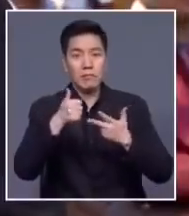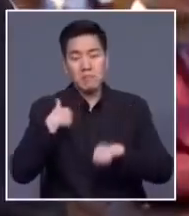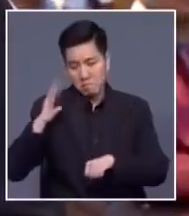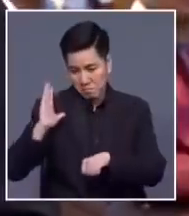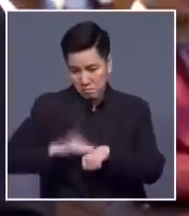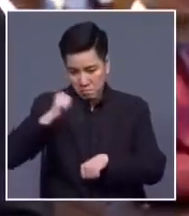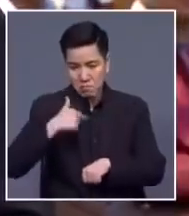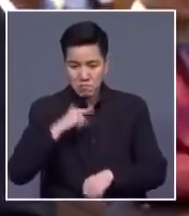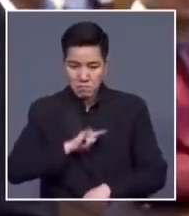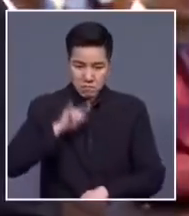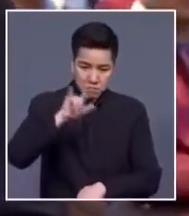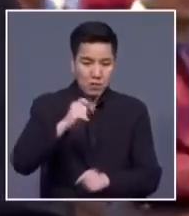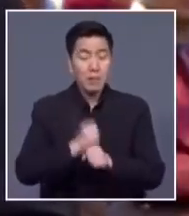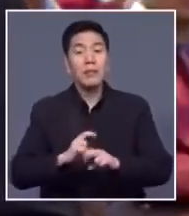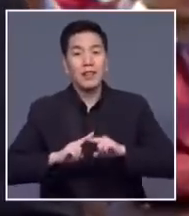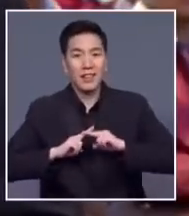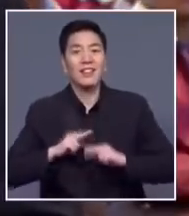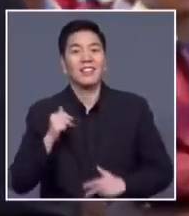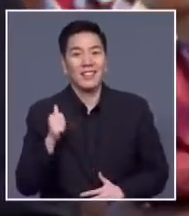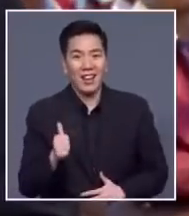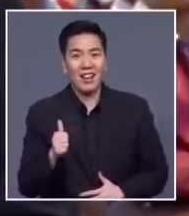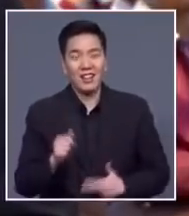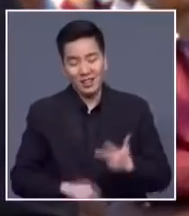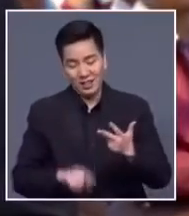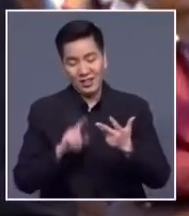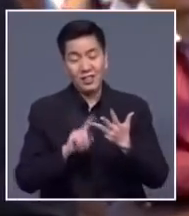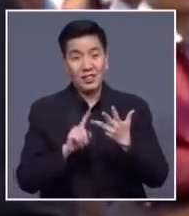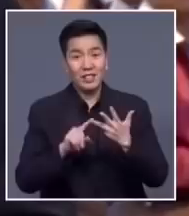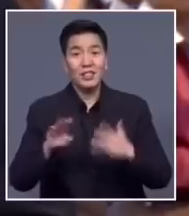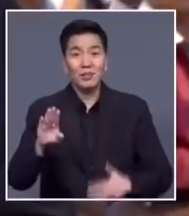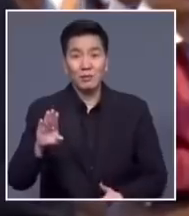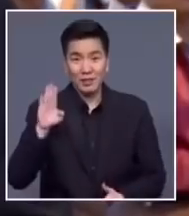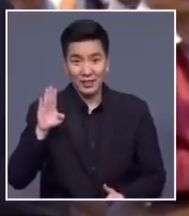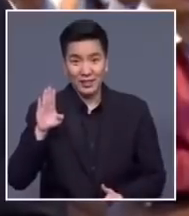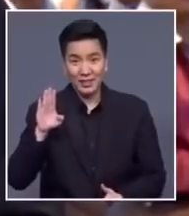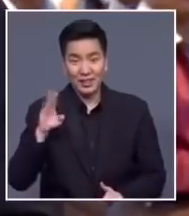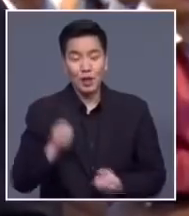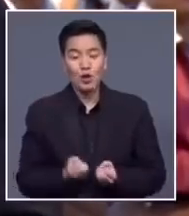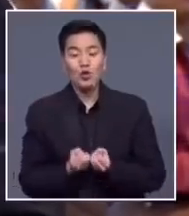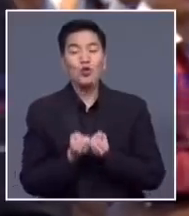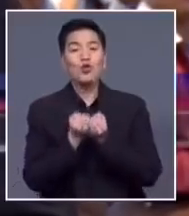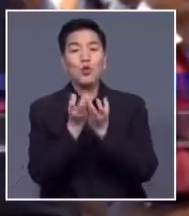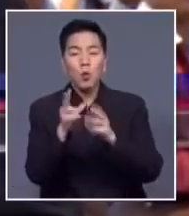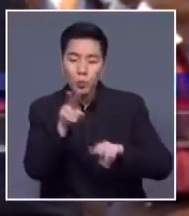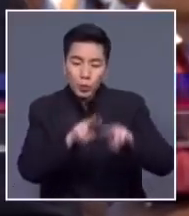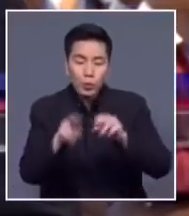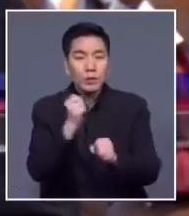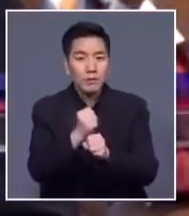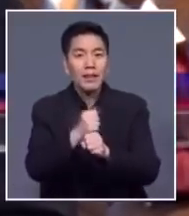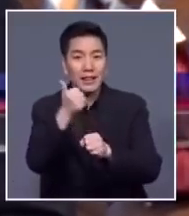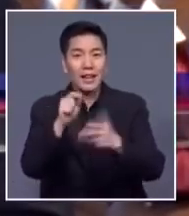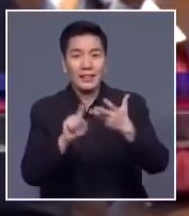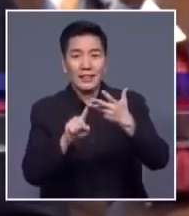สามารถไปทำงานเองก็ได้นะครับประการที่4คือไปโดยบริษัทส่งไปฝึกงาน ครับ สุดท้ายที่5